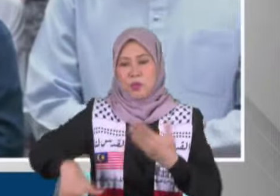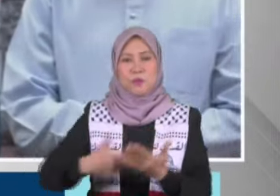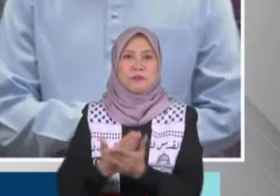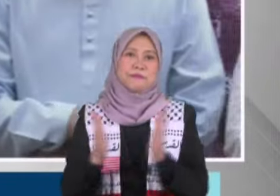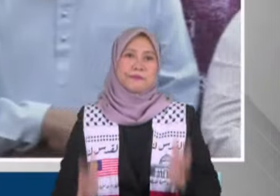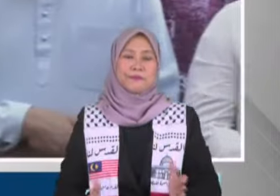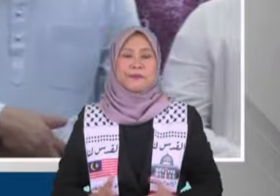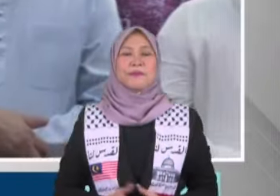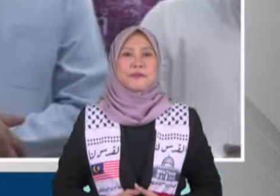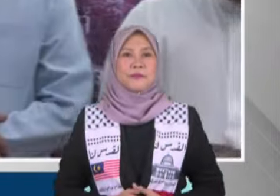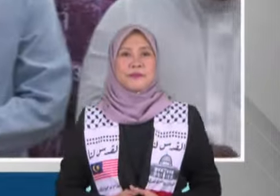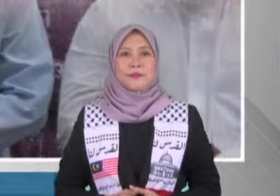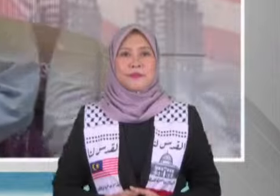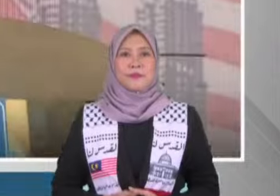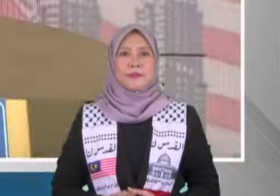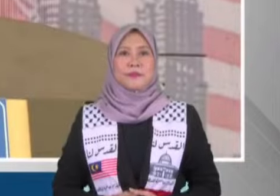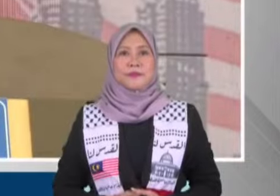pihak.